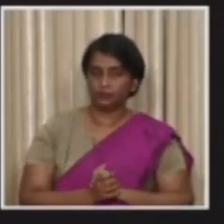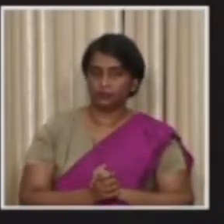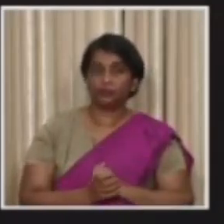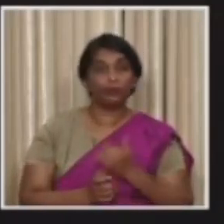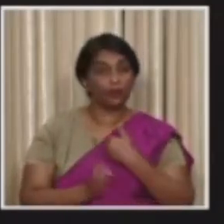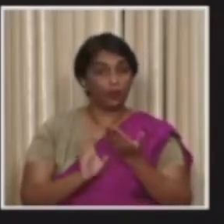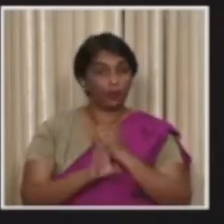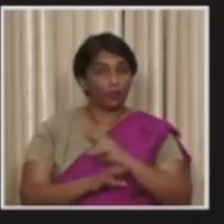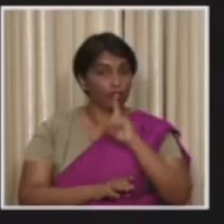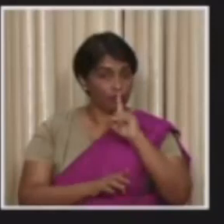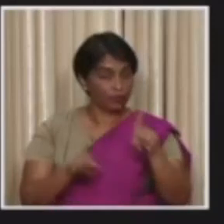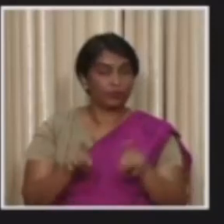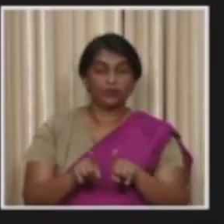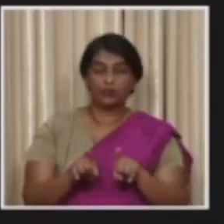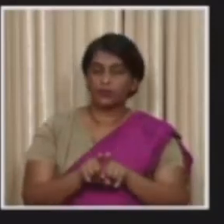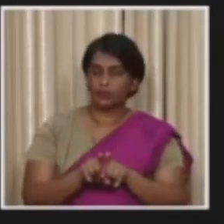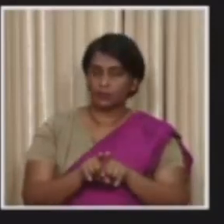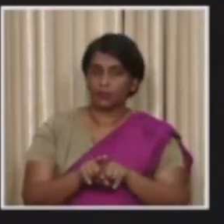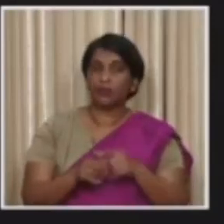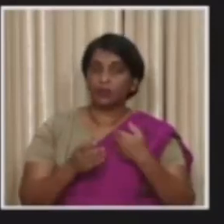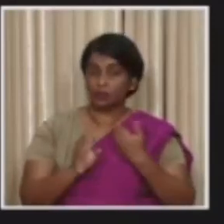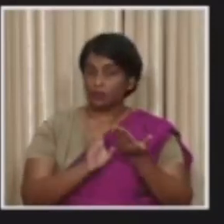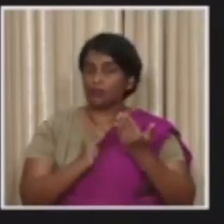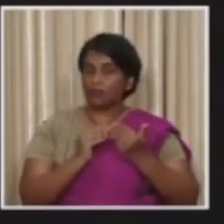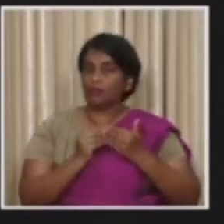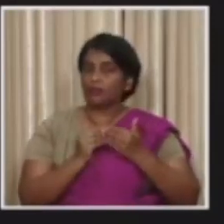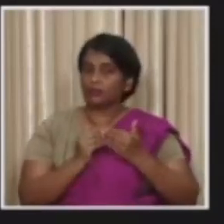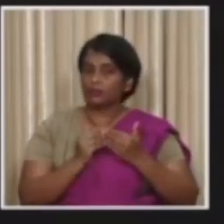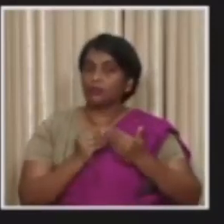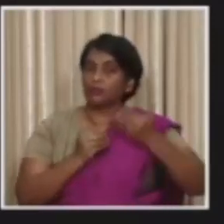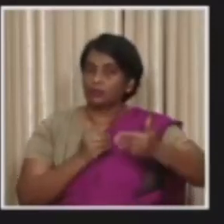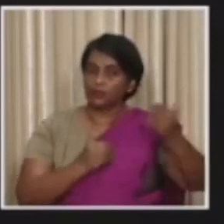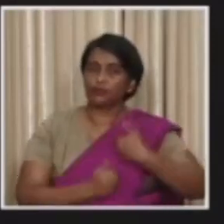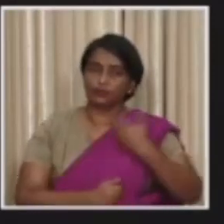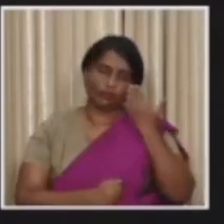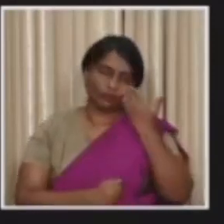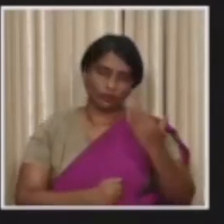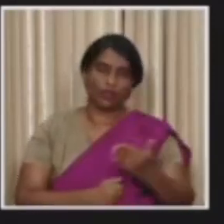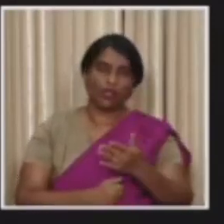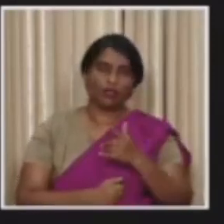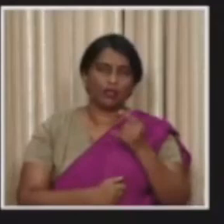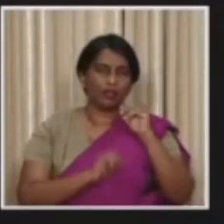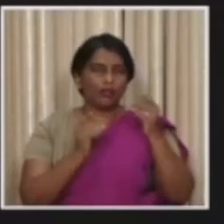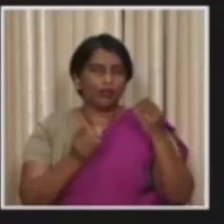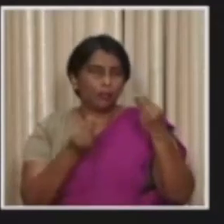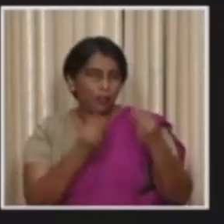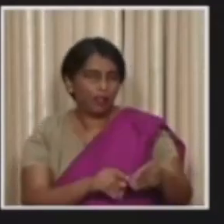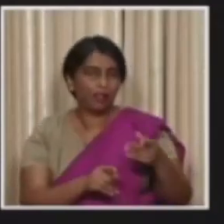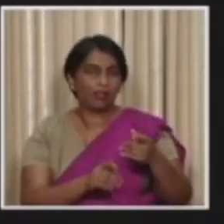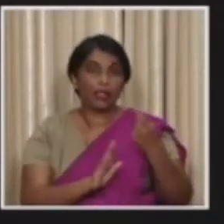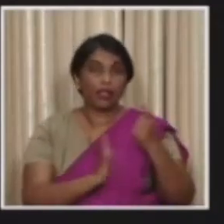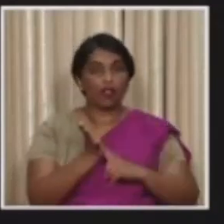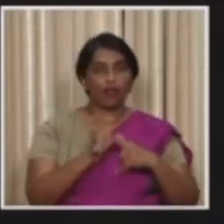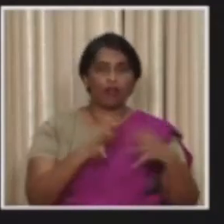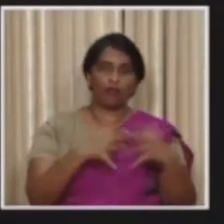Mama mulin kiyapu aakarayata api kalin kalata dakinawa Hal masanta, vitrak niti ekriyatmaka